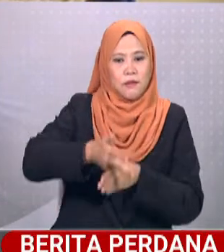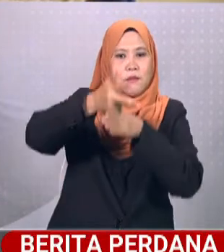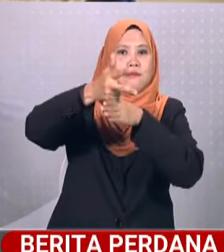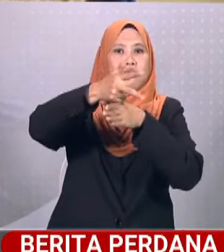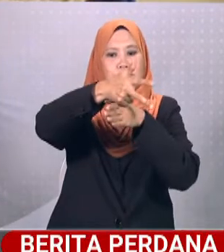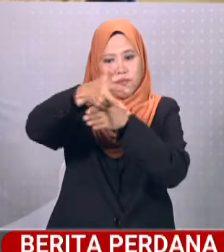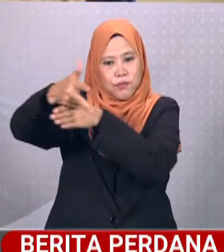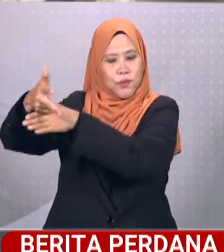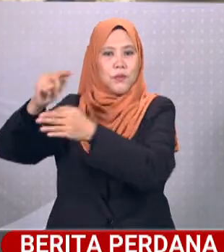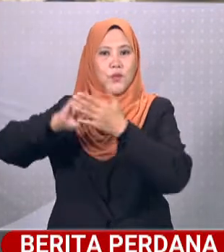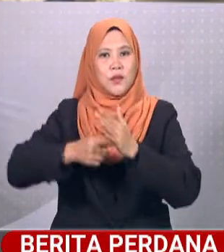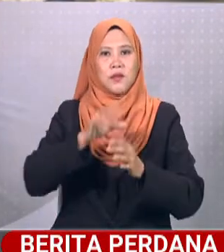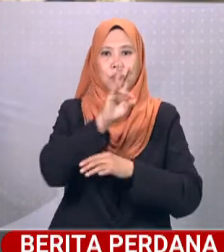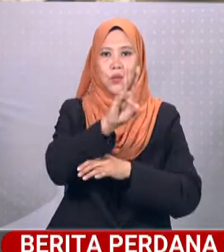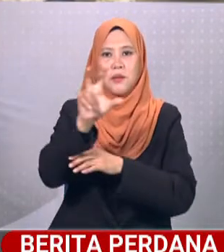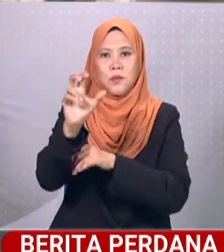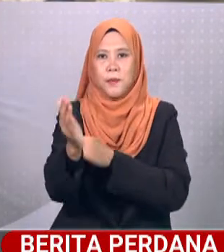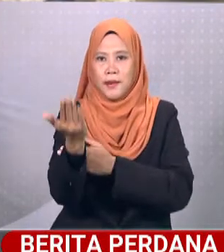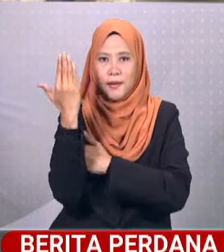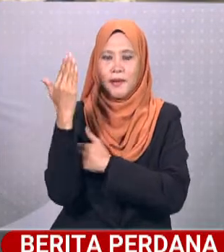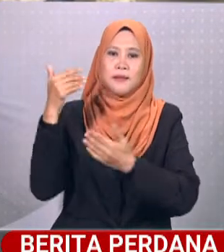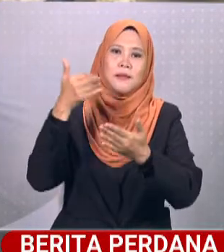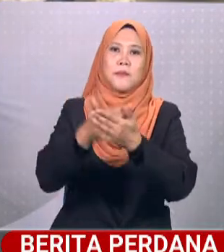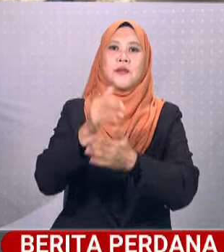hari bermula 7.30 pagi hingga 10 malam.